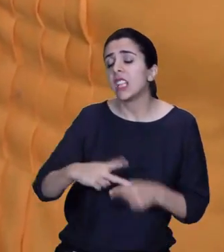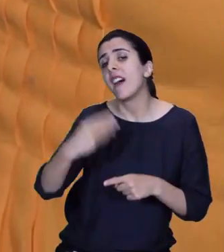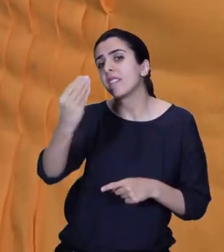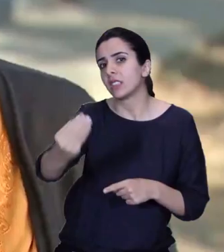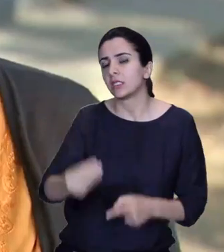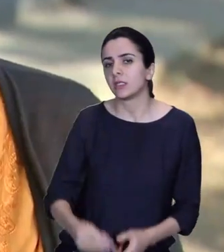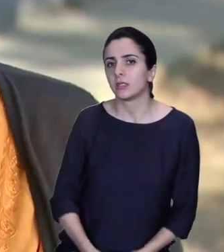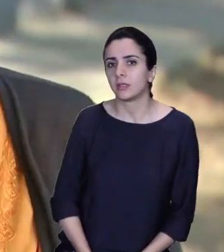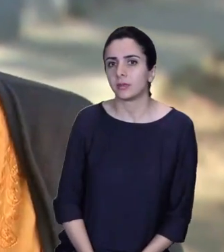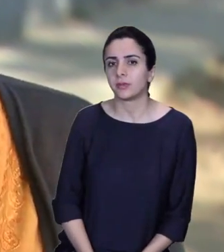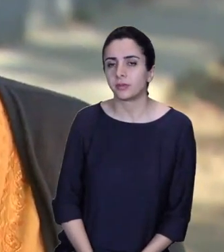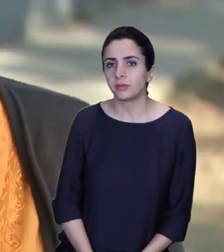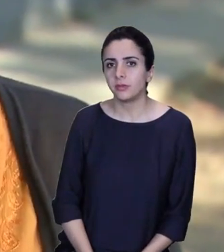ver.